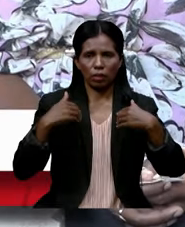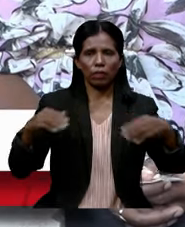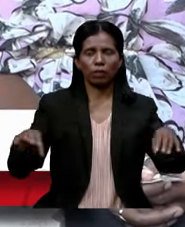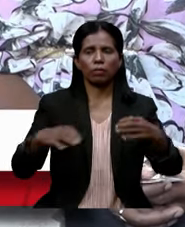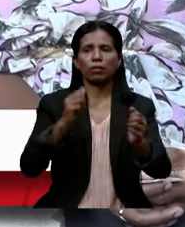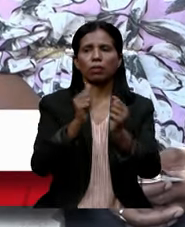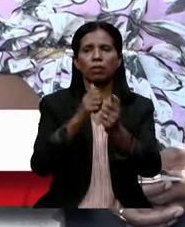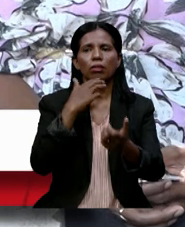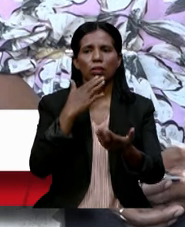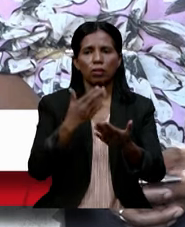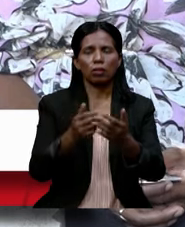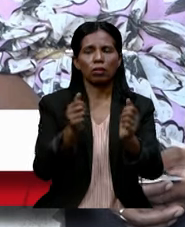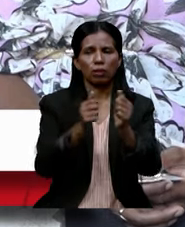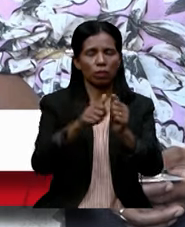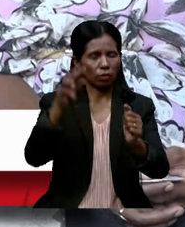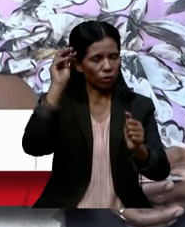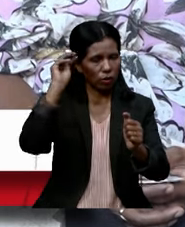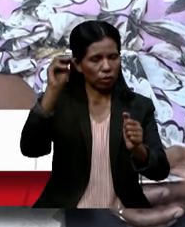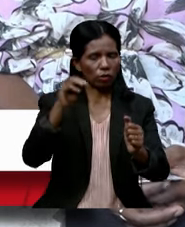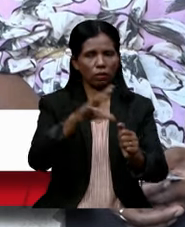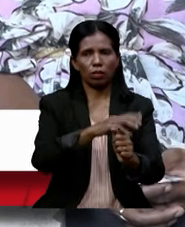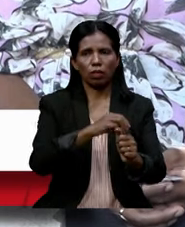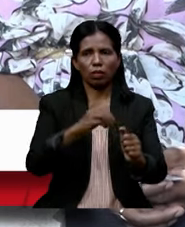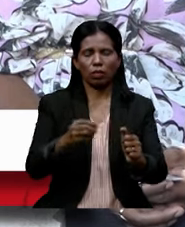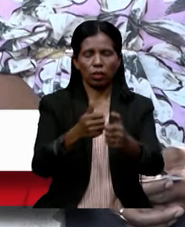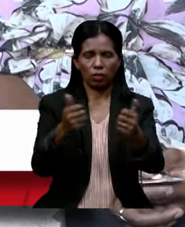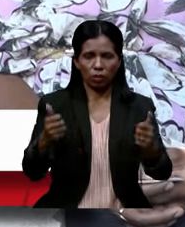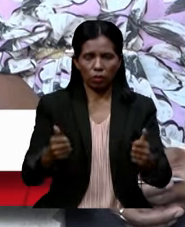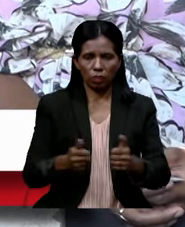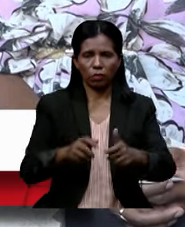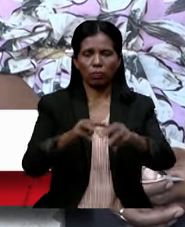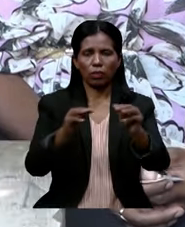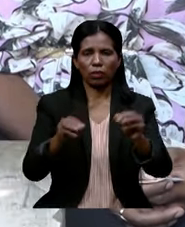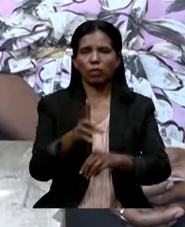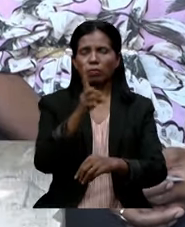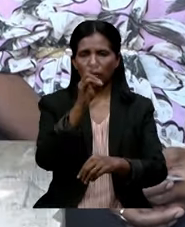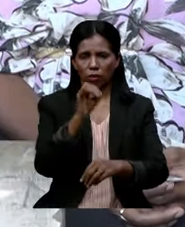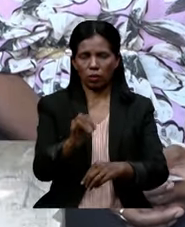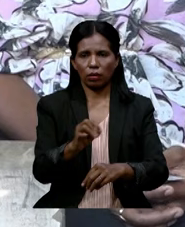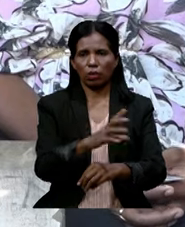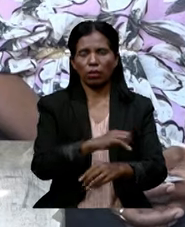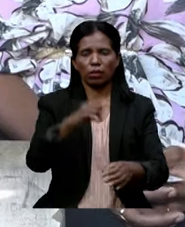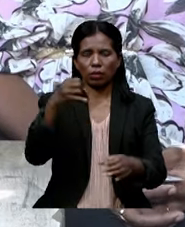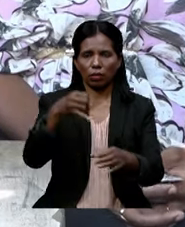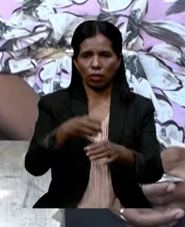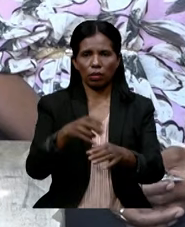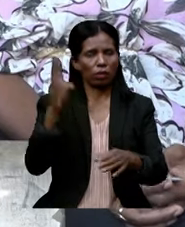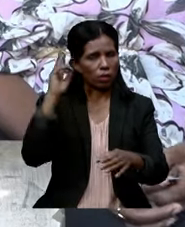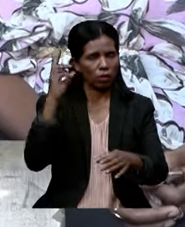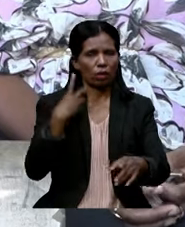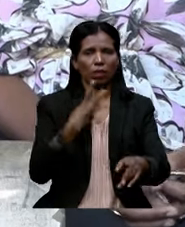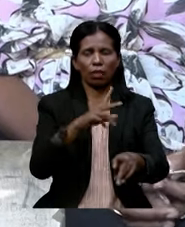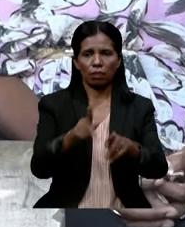día con Ministerio de Comercio no autoridad de municipio dili, inclui rona ami